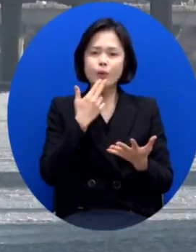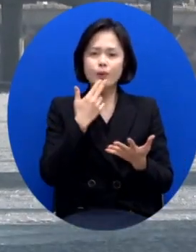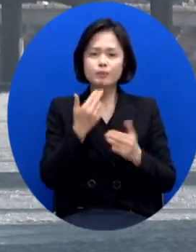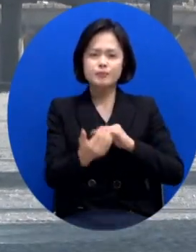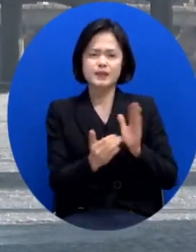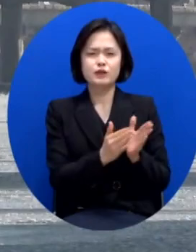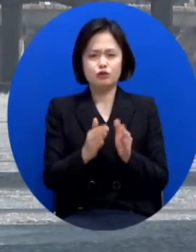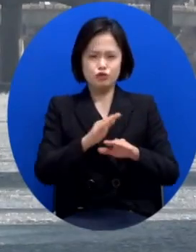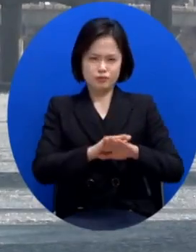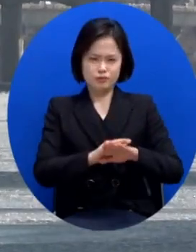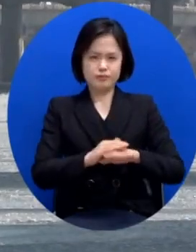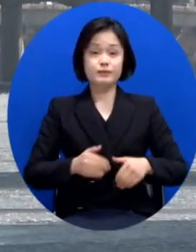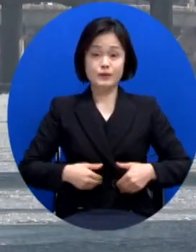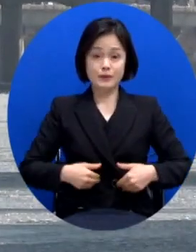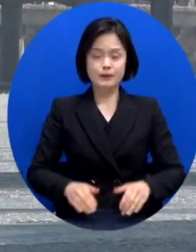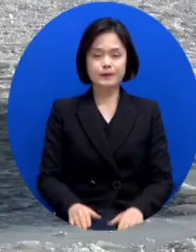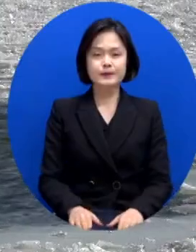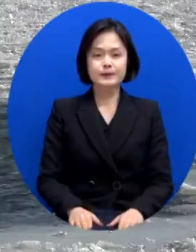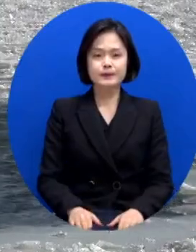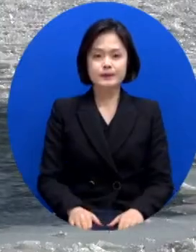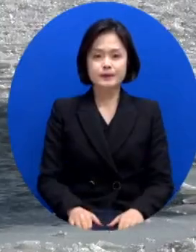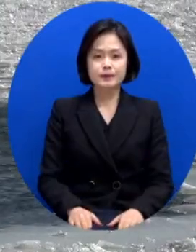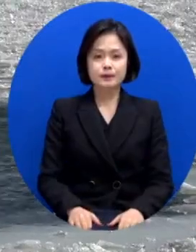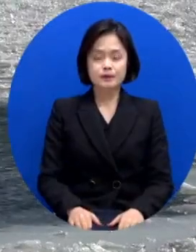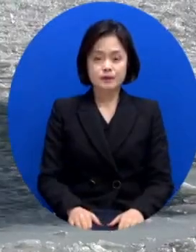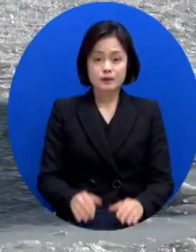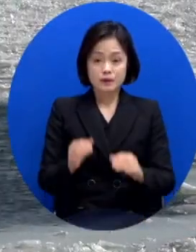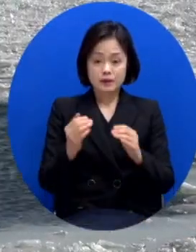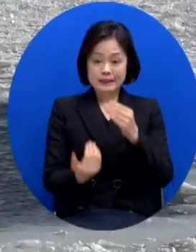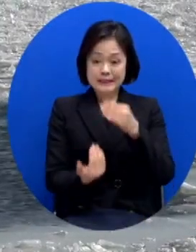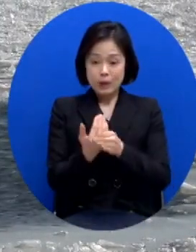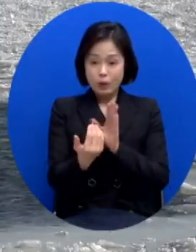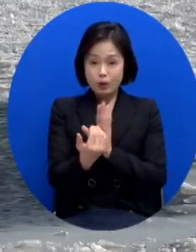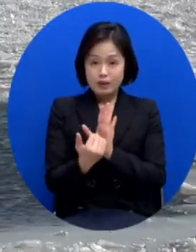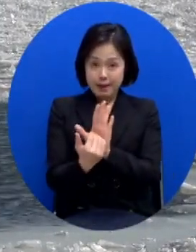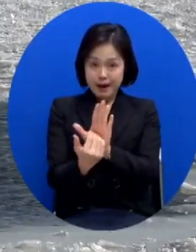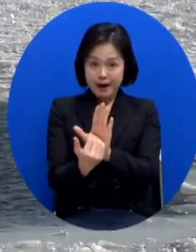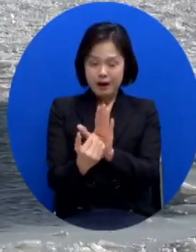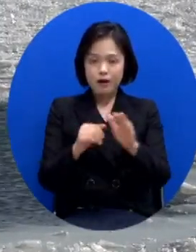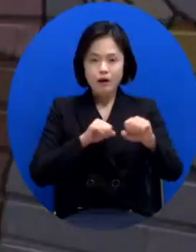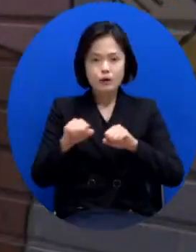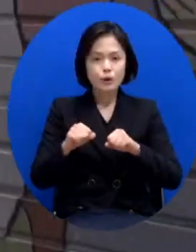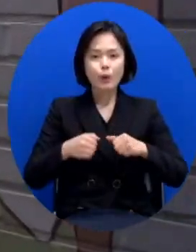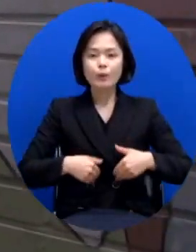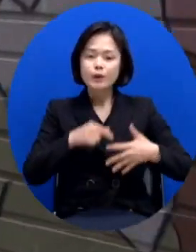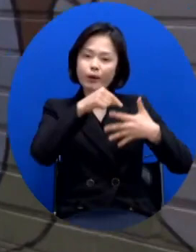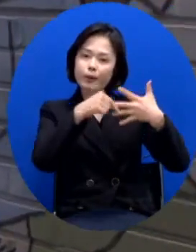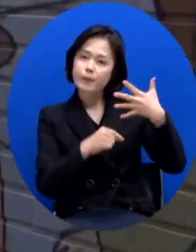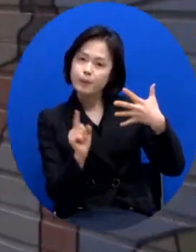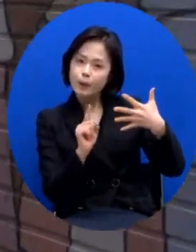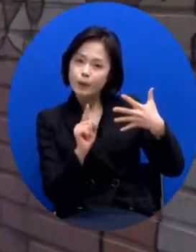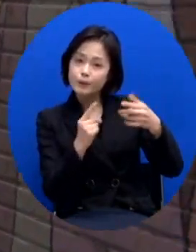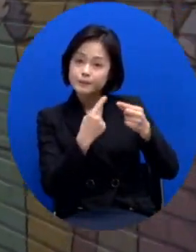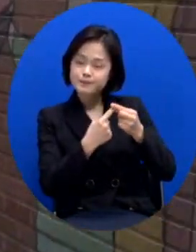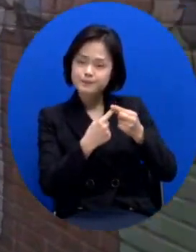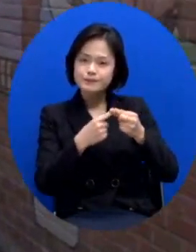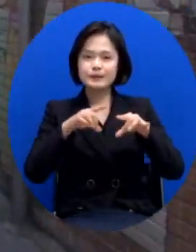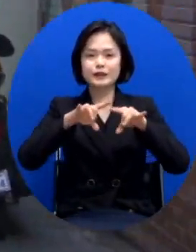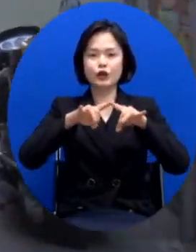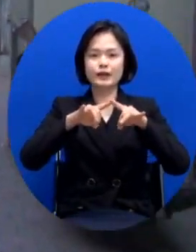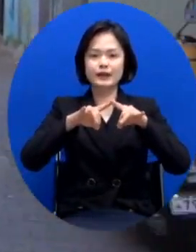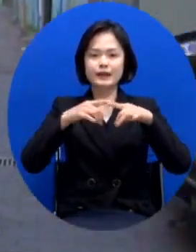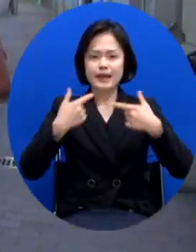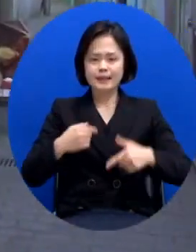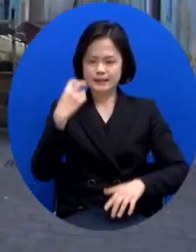그렇다면 전문가들이 조언하는 겨울철 사고 예방 요령을 어떤 부분이 있을까 먼저 정기적인 안전점검이